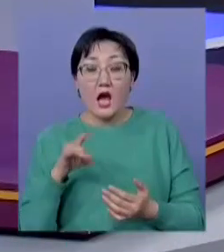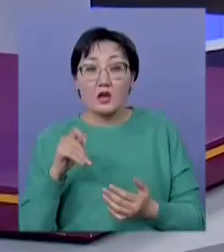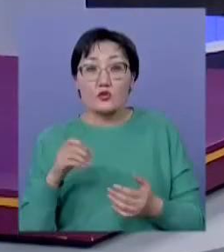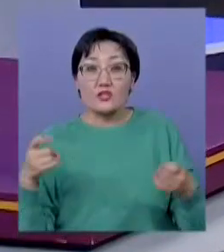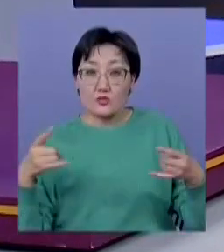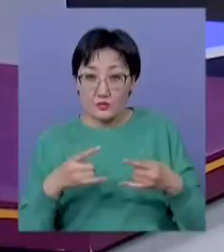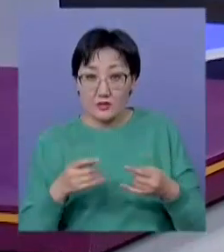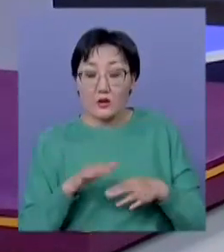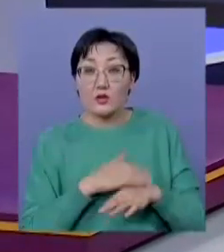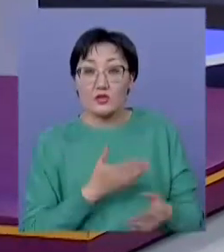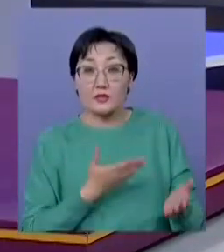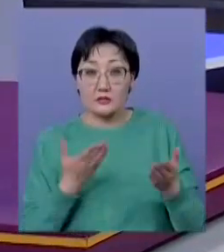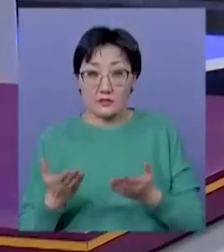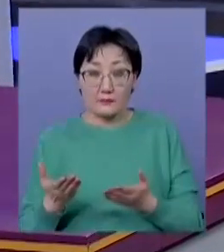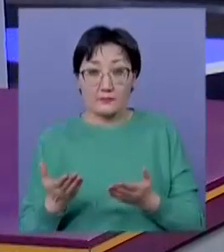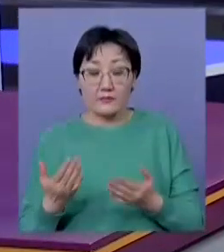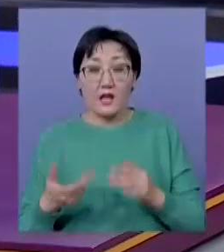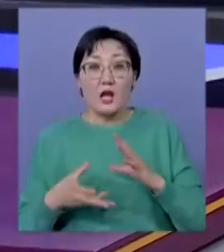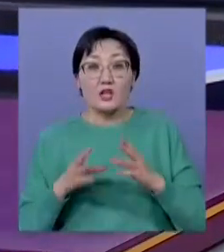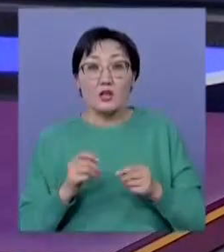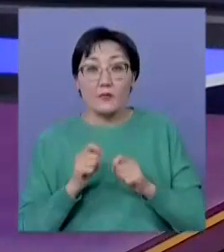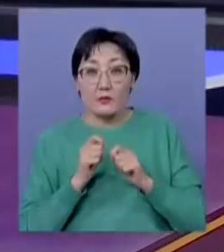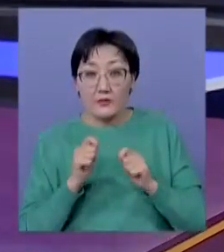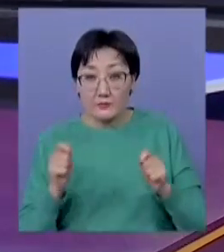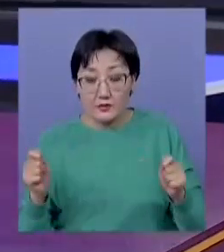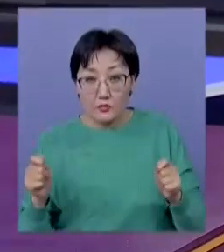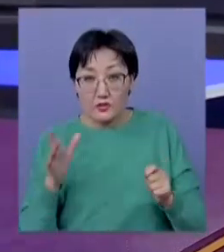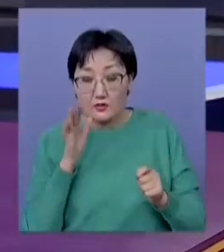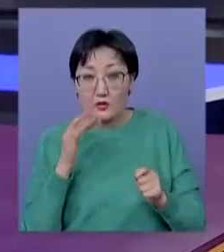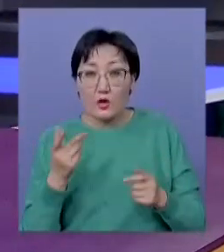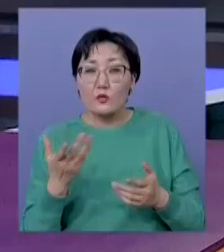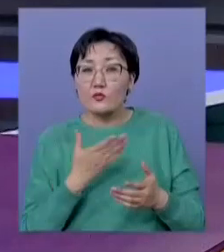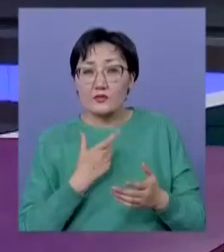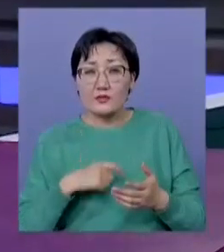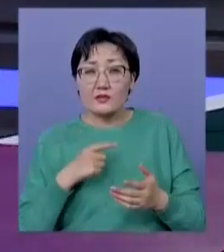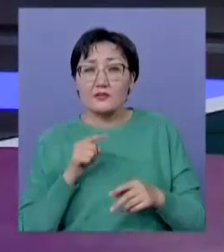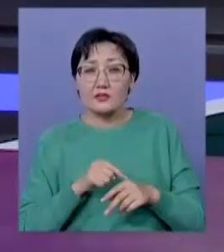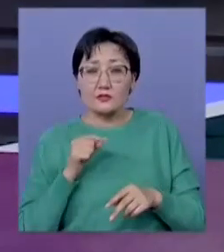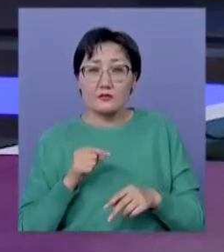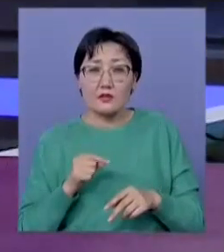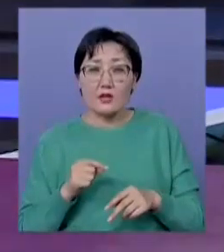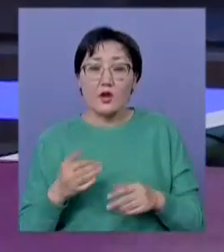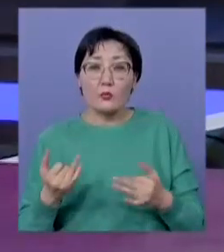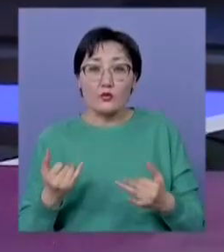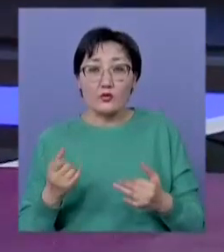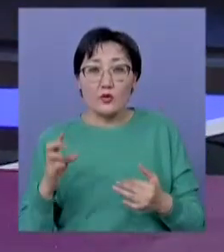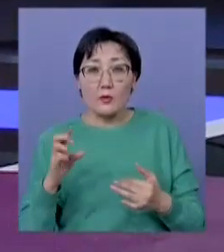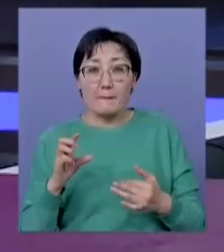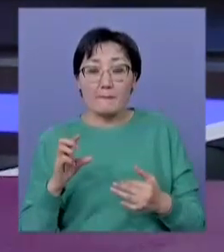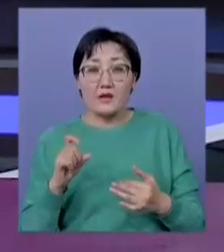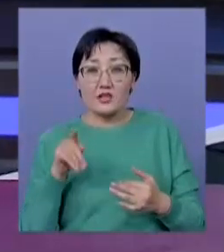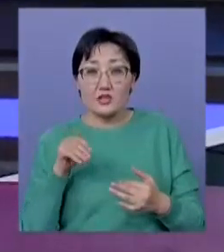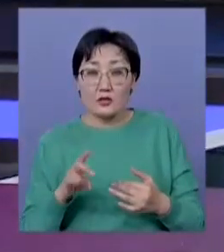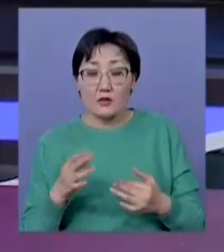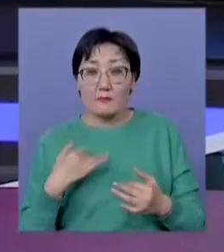студияға қош келдің. Жалпы марапаттау сәтінде өзің қандай сезімде болдың? Жалпы бүгін Бақытжан Әбдірұлымен